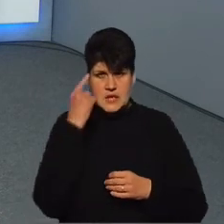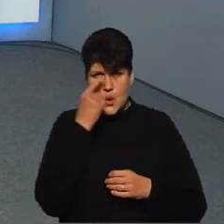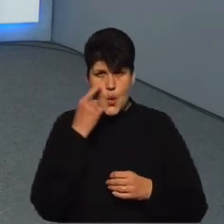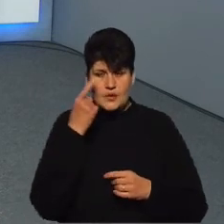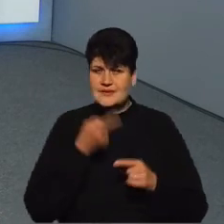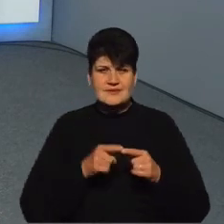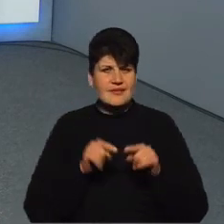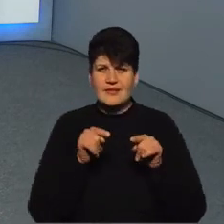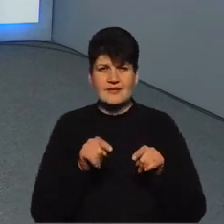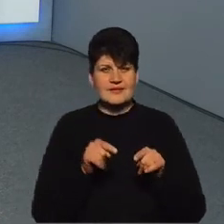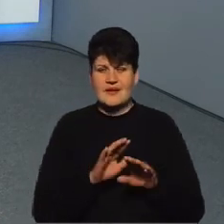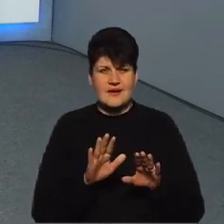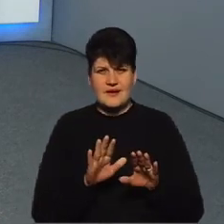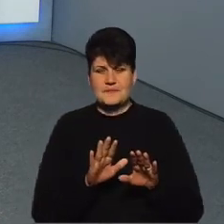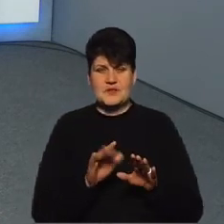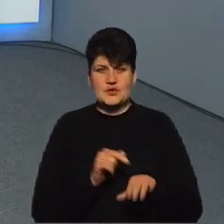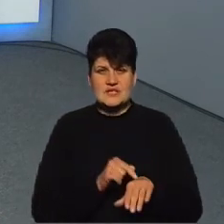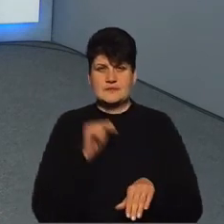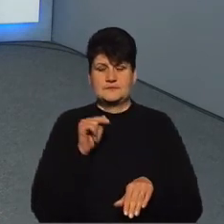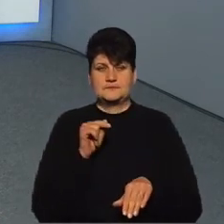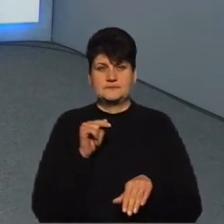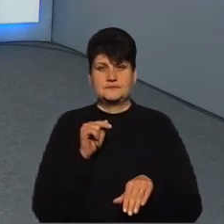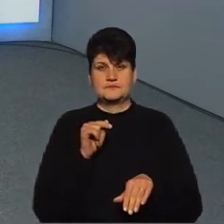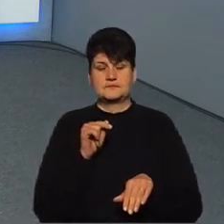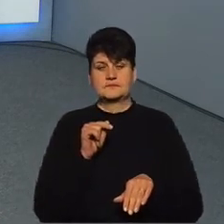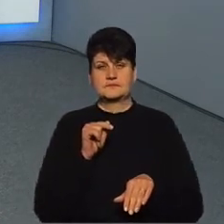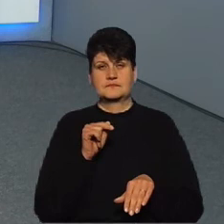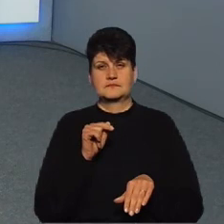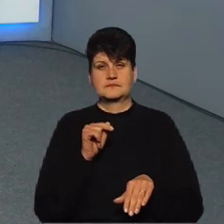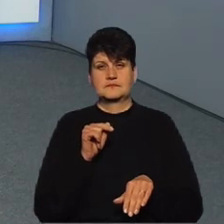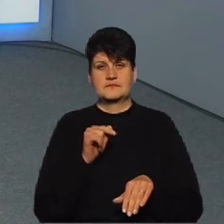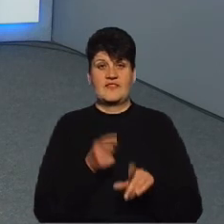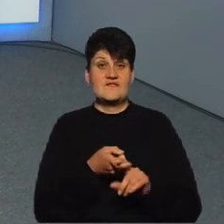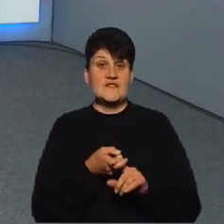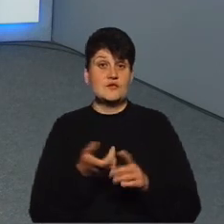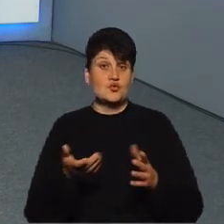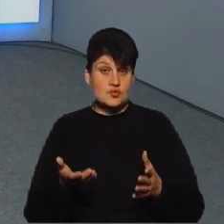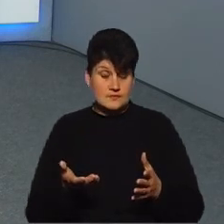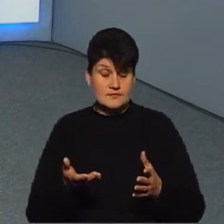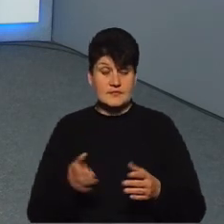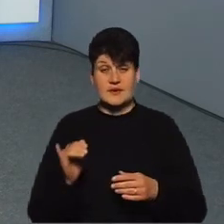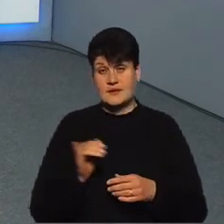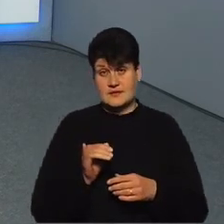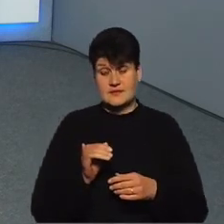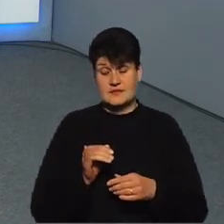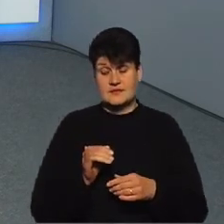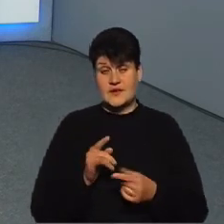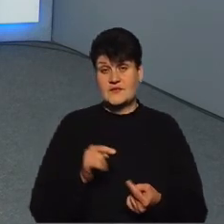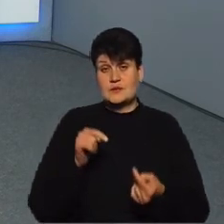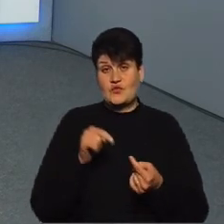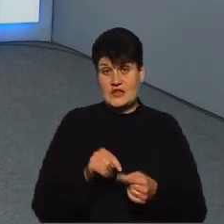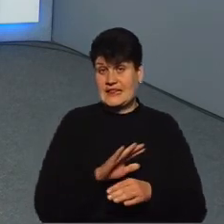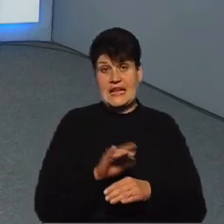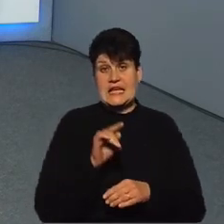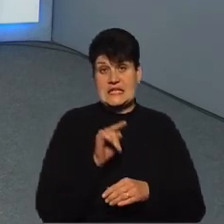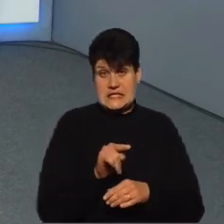органи, які вражаються, до речі, вірусом, і, відповідно, не ті органи,